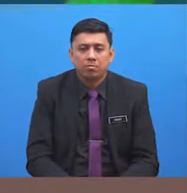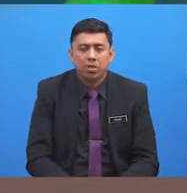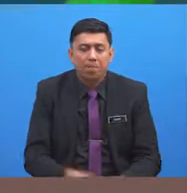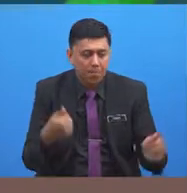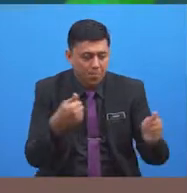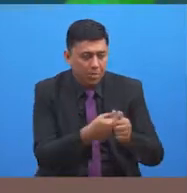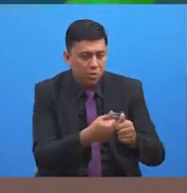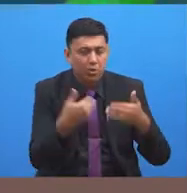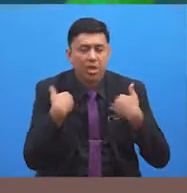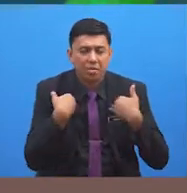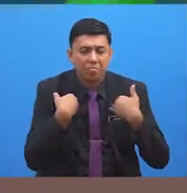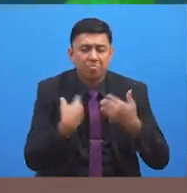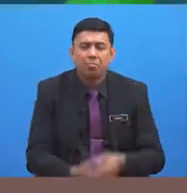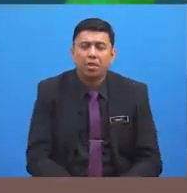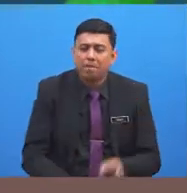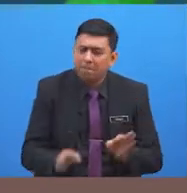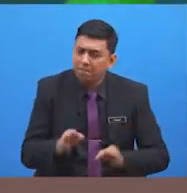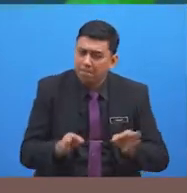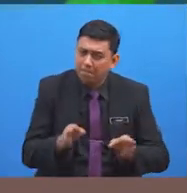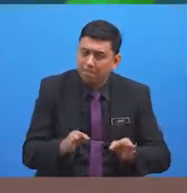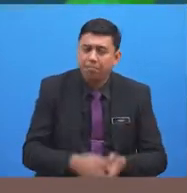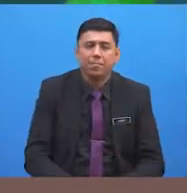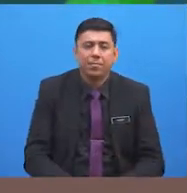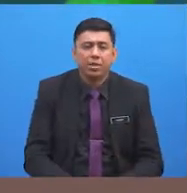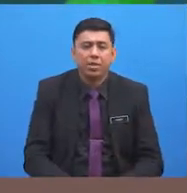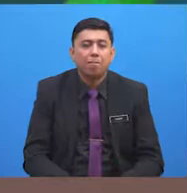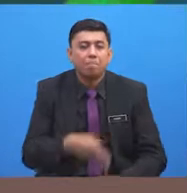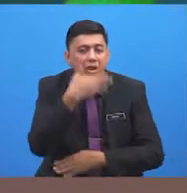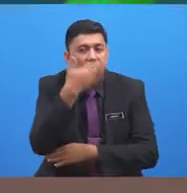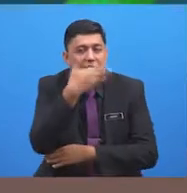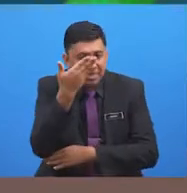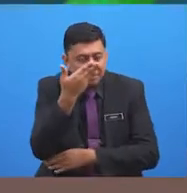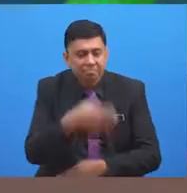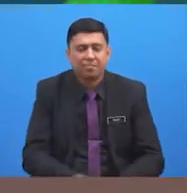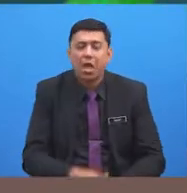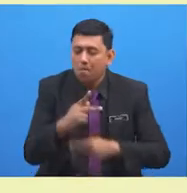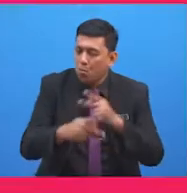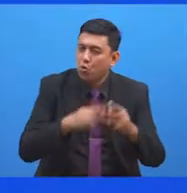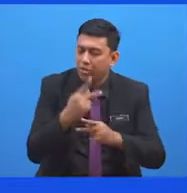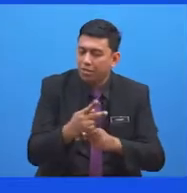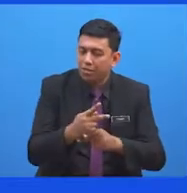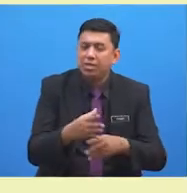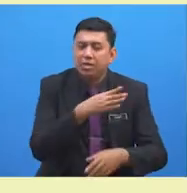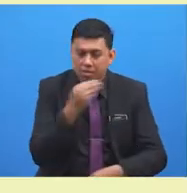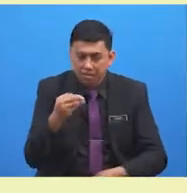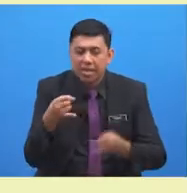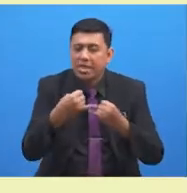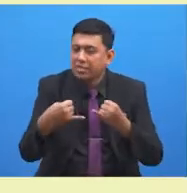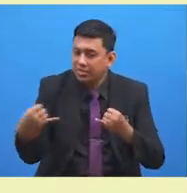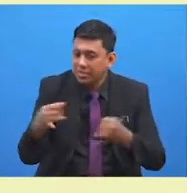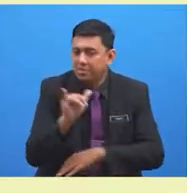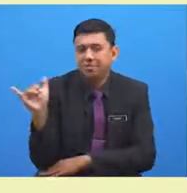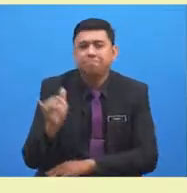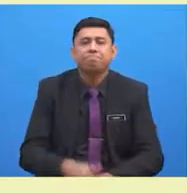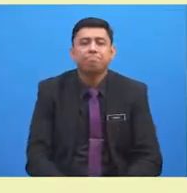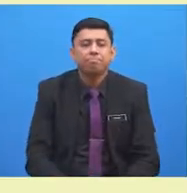huraian lanjut mengenai mekanisme pernafasan, proses beserta jenisnya. Seperti mana